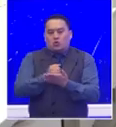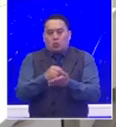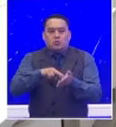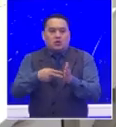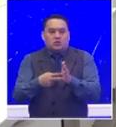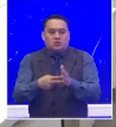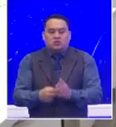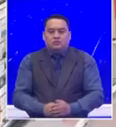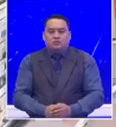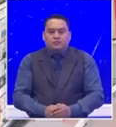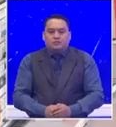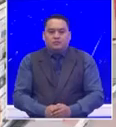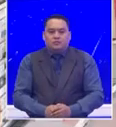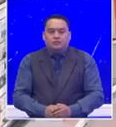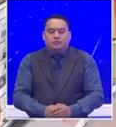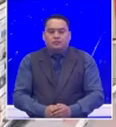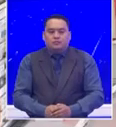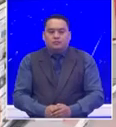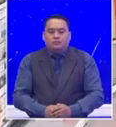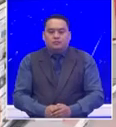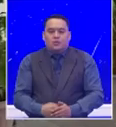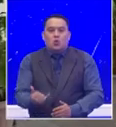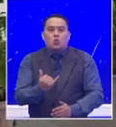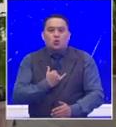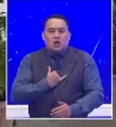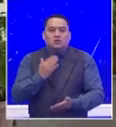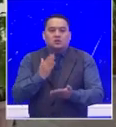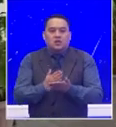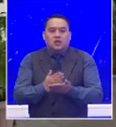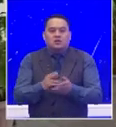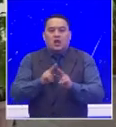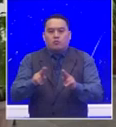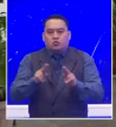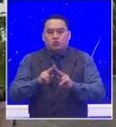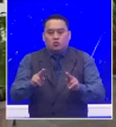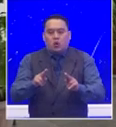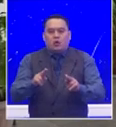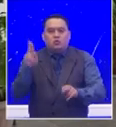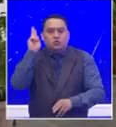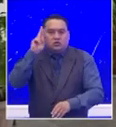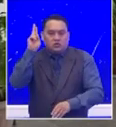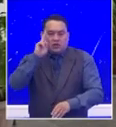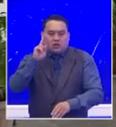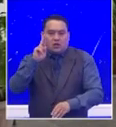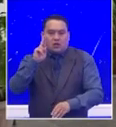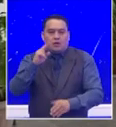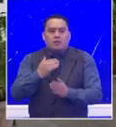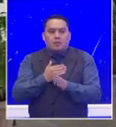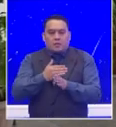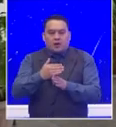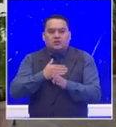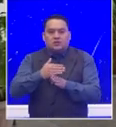плану четвертой четверти. У нас сейчас есть методические рекомендации по организации дистанционного обучения, где поэтапно